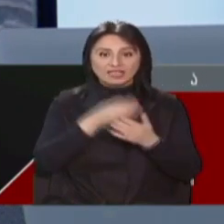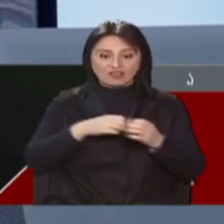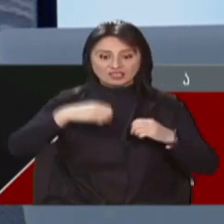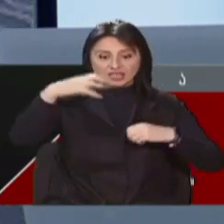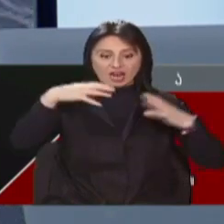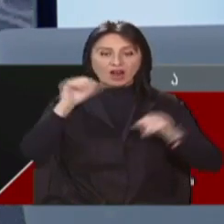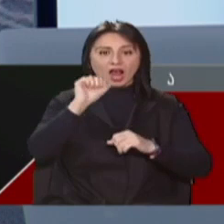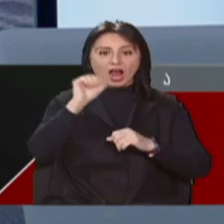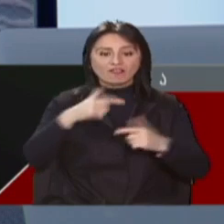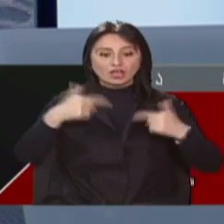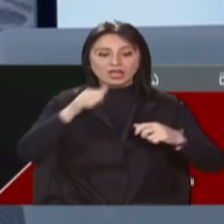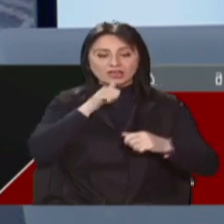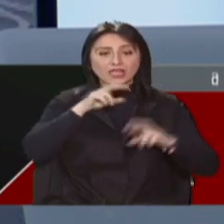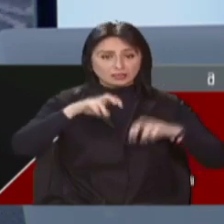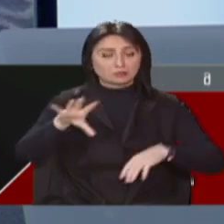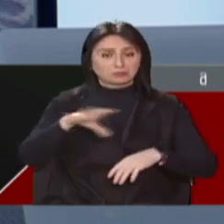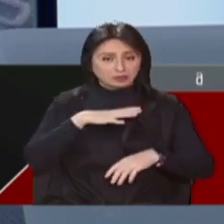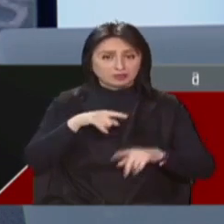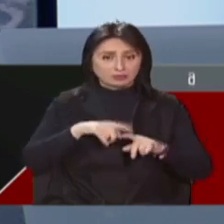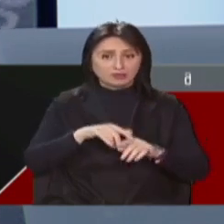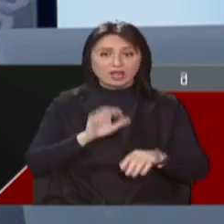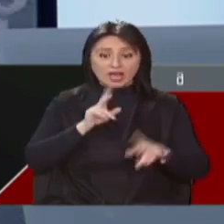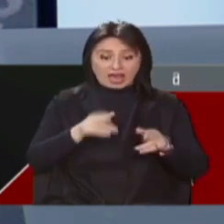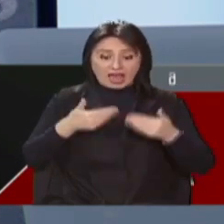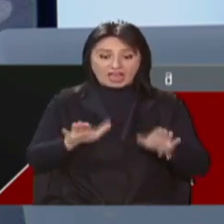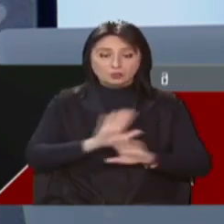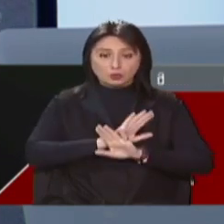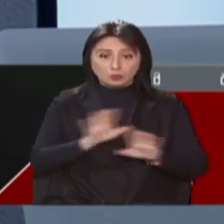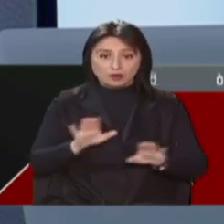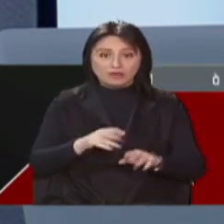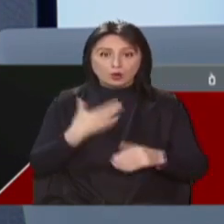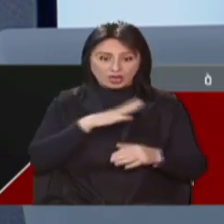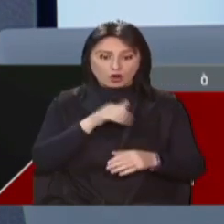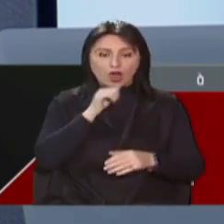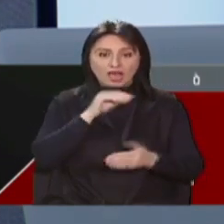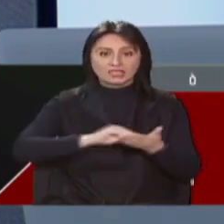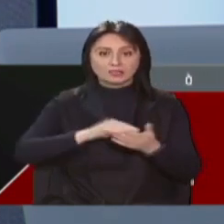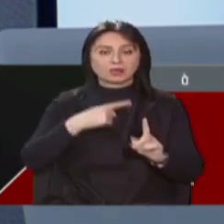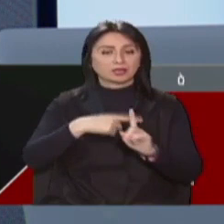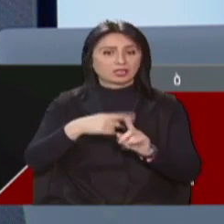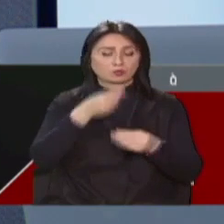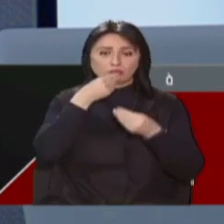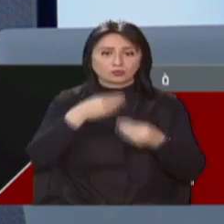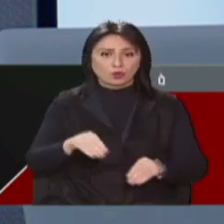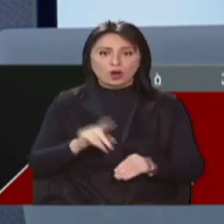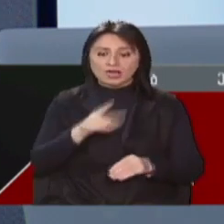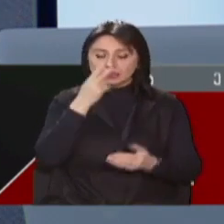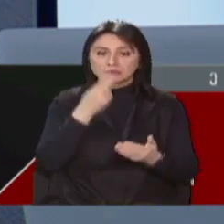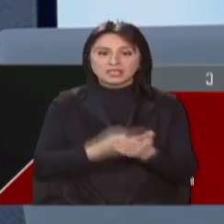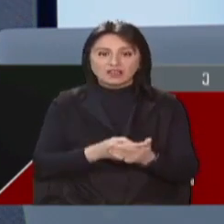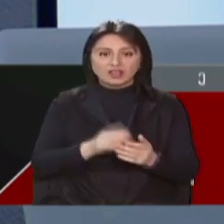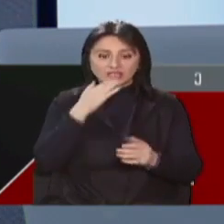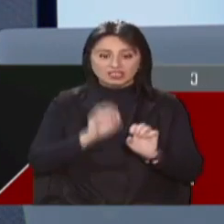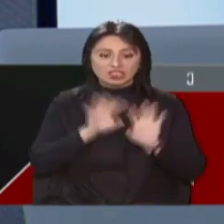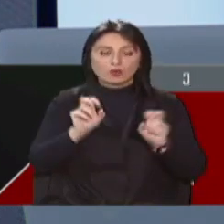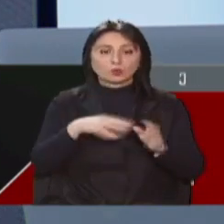განათებებით აგვისტოდან სატესტო რეჟიმში მუშაობდა. Ექსპლუატაციაში მიღების შემდეგ გაცემულიყო ექსპერტიზის დადებითი დასკვნაც, რომლის მიხედვით